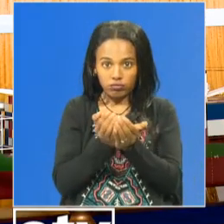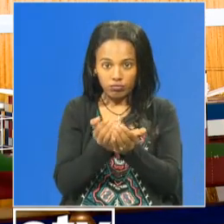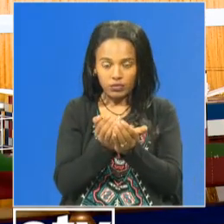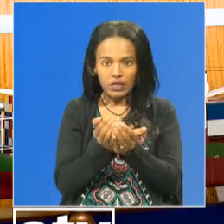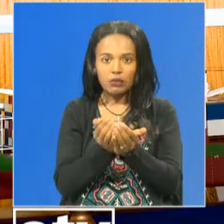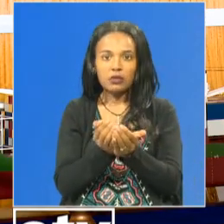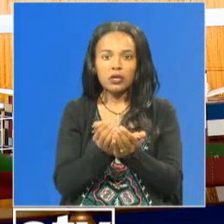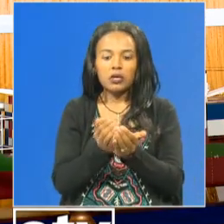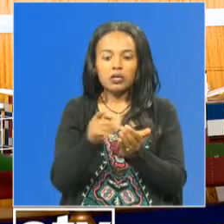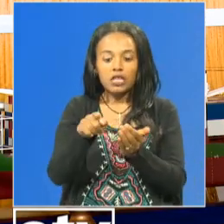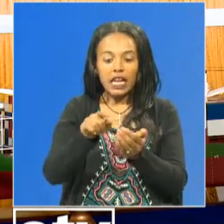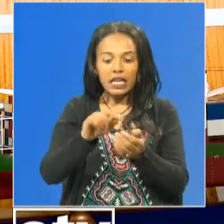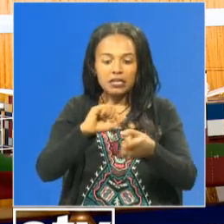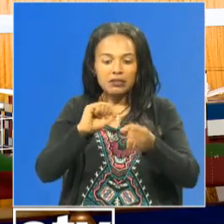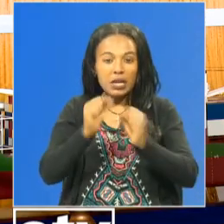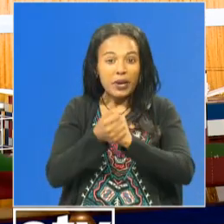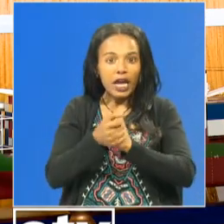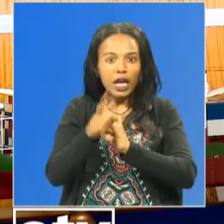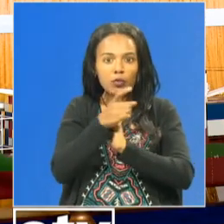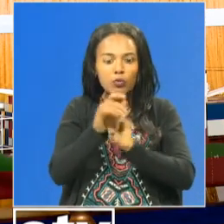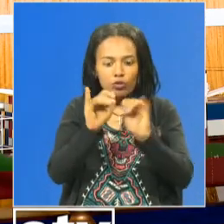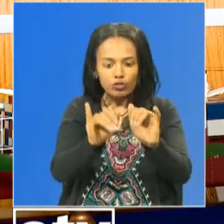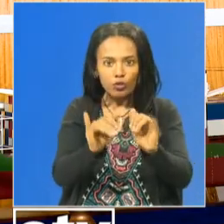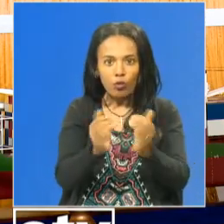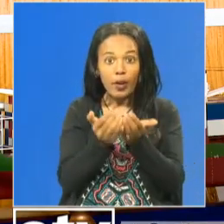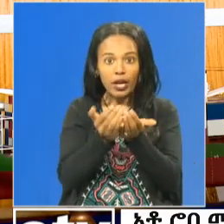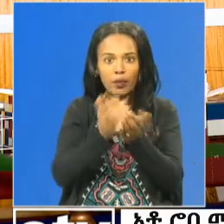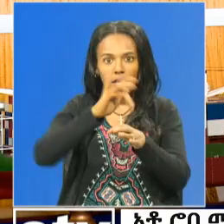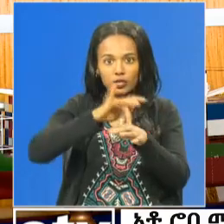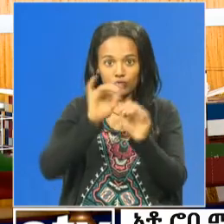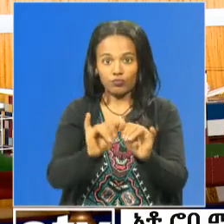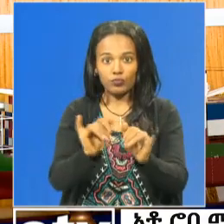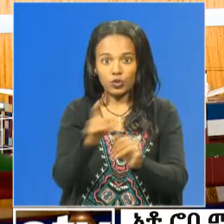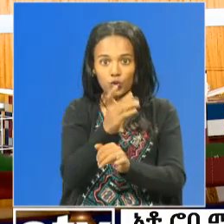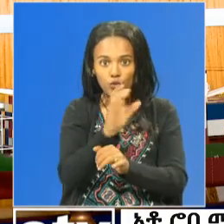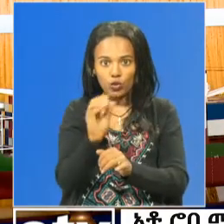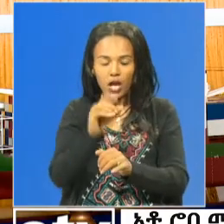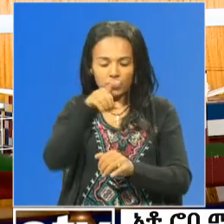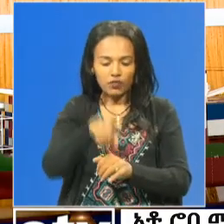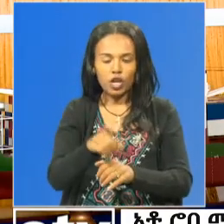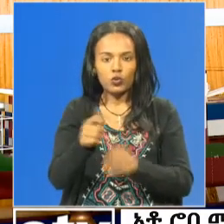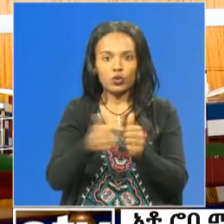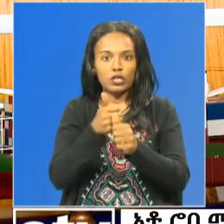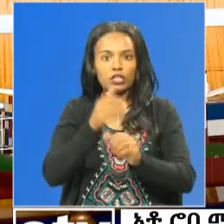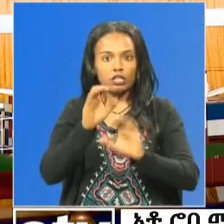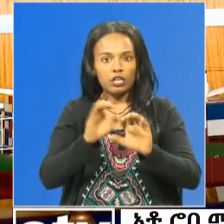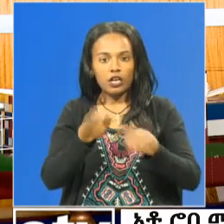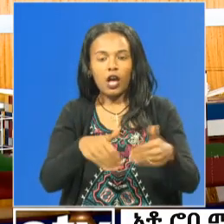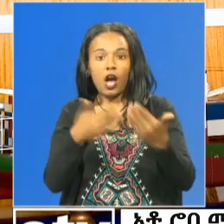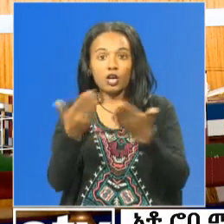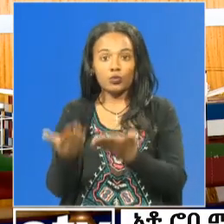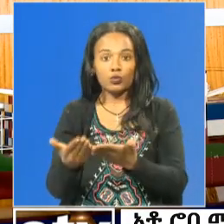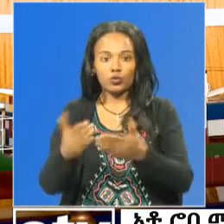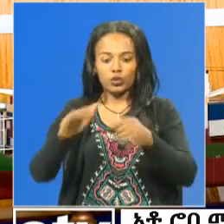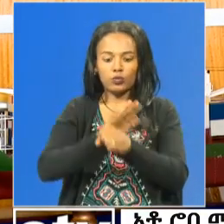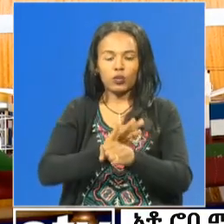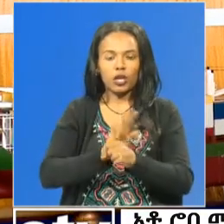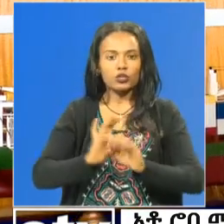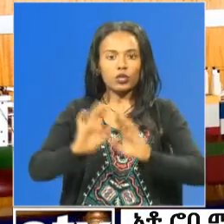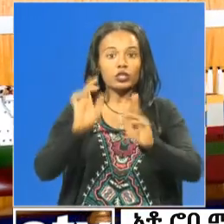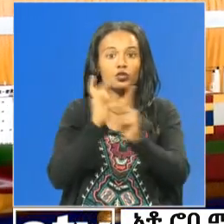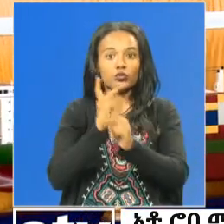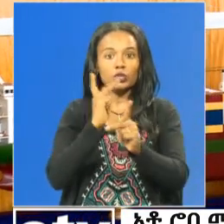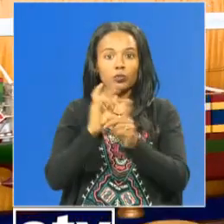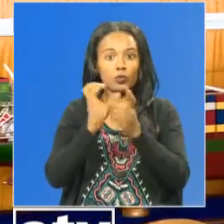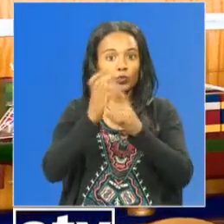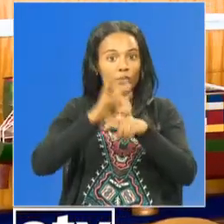ቢሆን ከመርከብ እንዳይወርዱ መርከብ ላይ እንዲቆዩና አስፈላጊው ክትትልና ድጋፍ እየተደረገላቸው አቅርቦቱም እየተመላላቸው ራሳቸውን የሚጠብቁበት